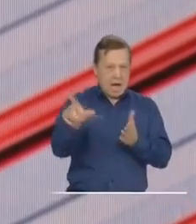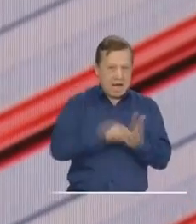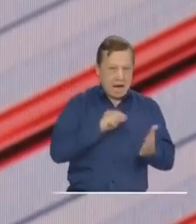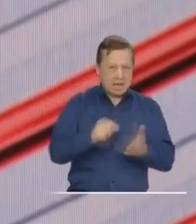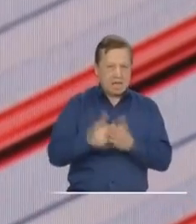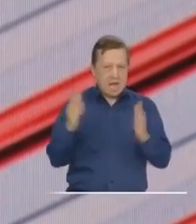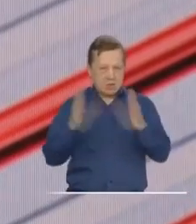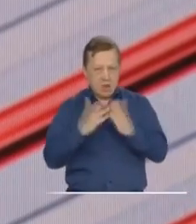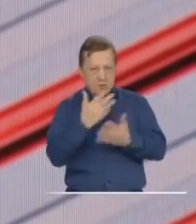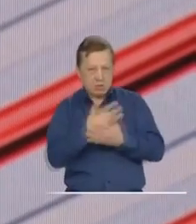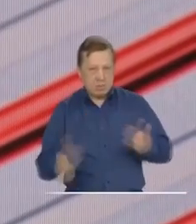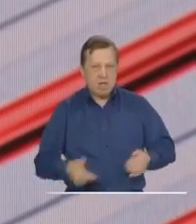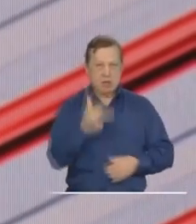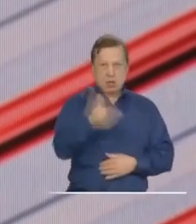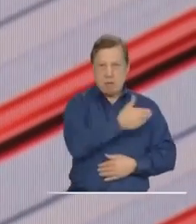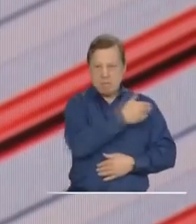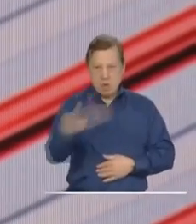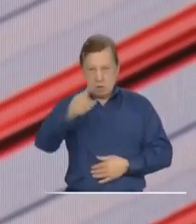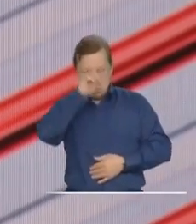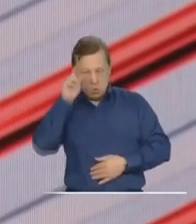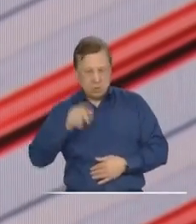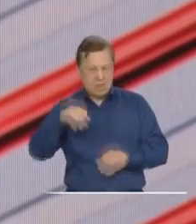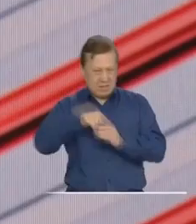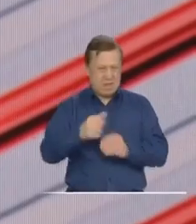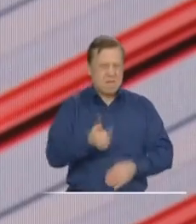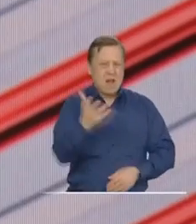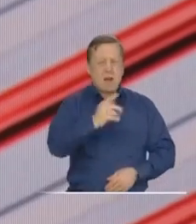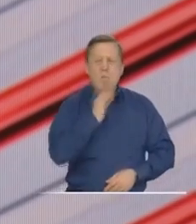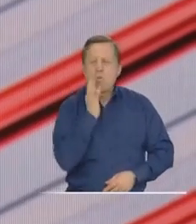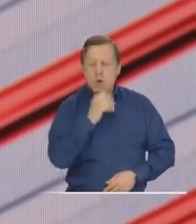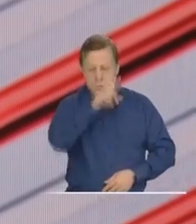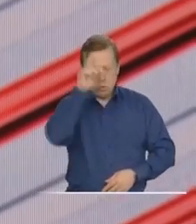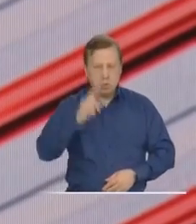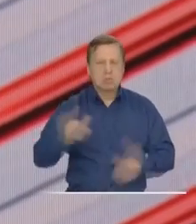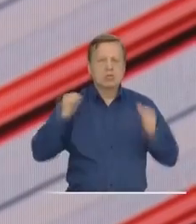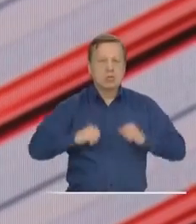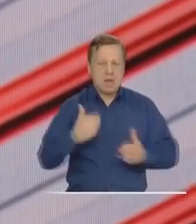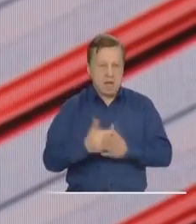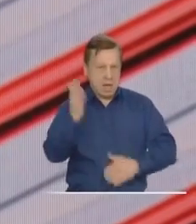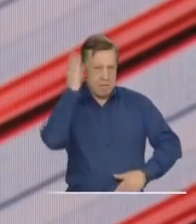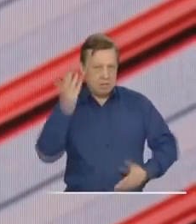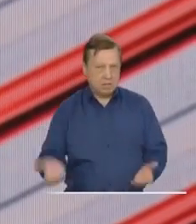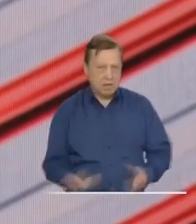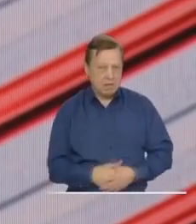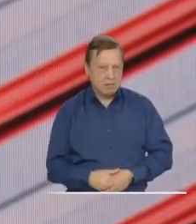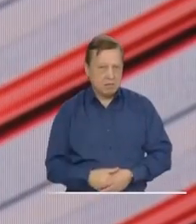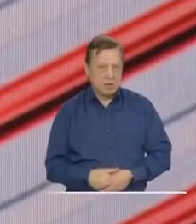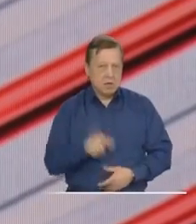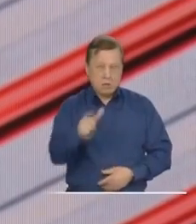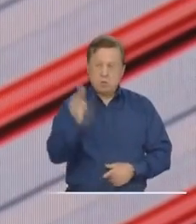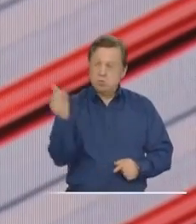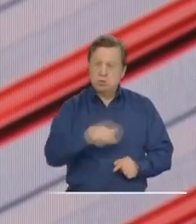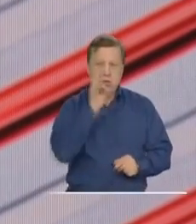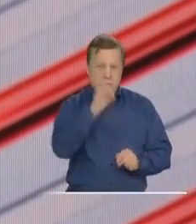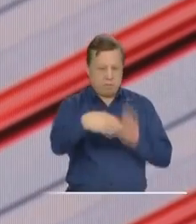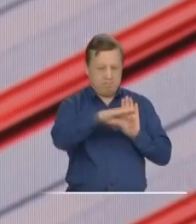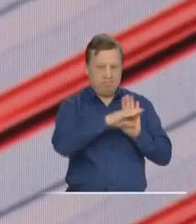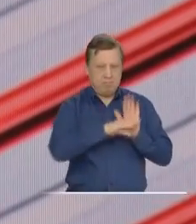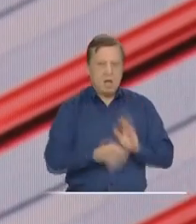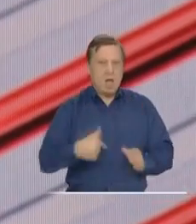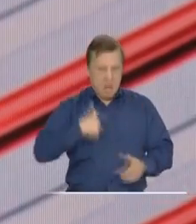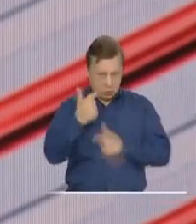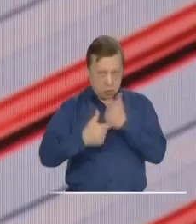miliony ludzi w tym wielu młodych ludzi czeka na swoje mieszkanie to trzeba uregulować zrobiłem to w słupsku